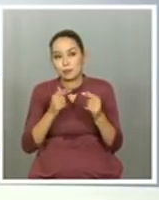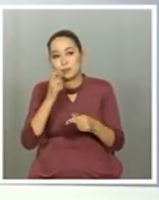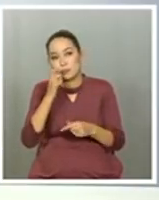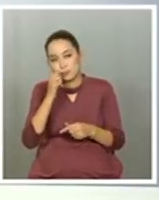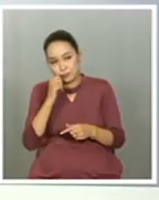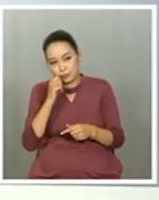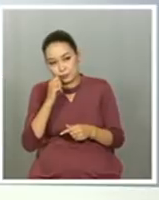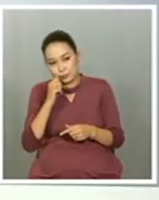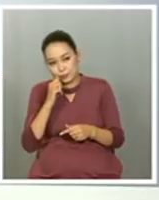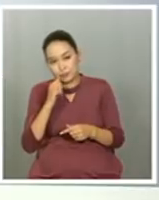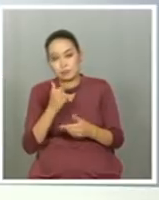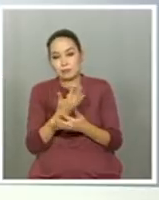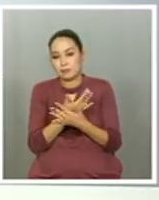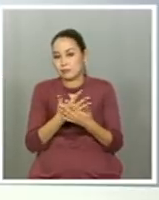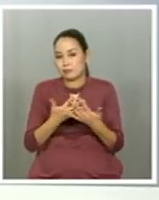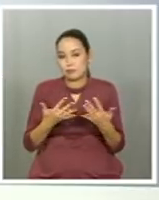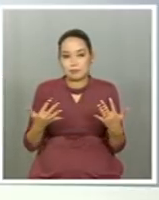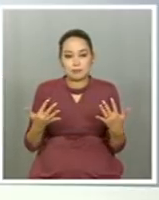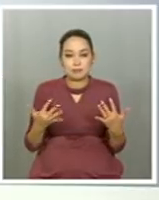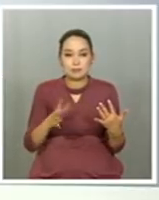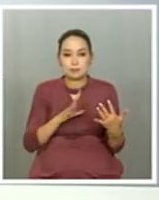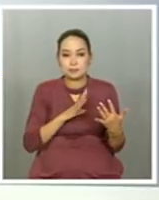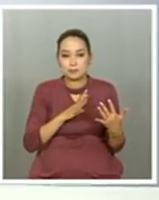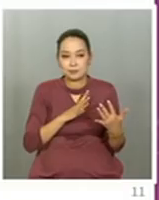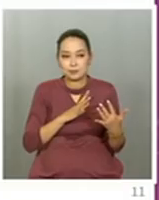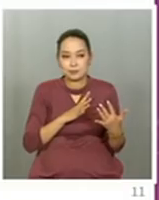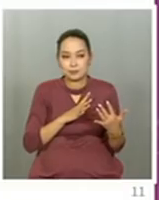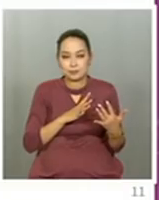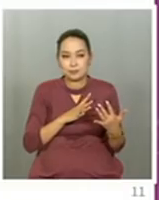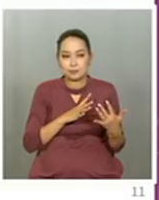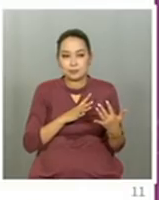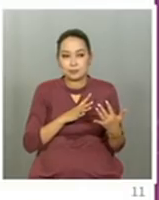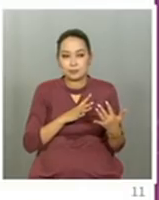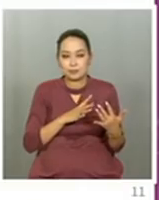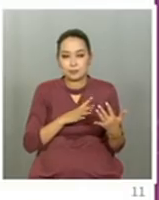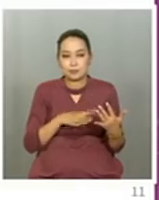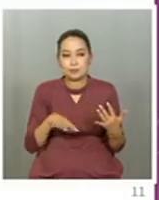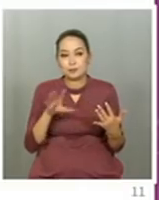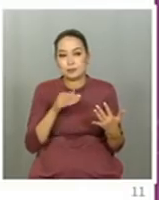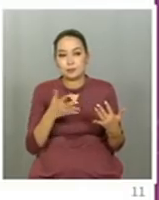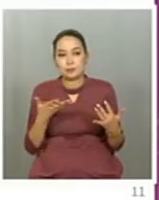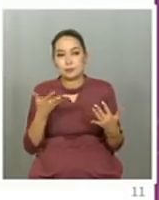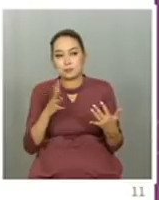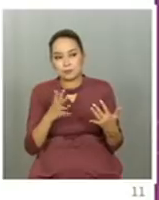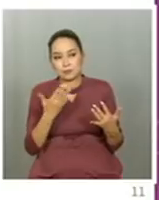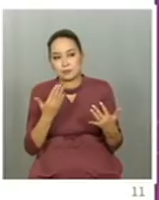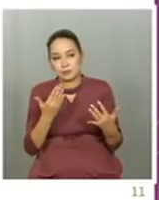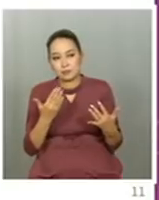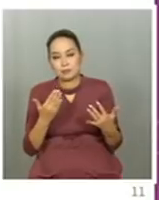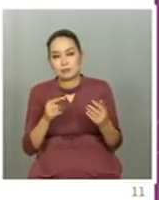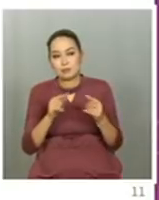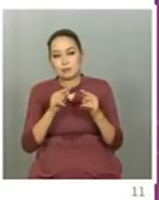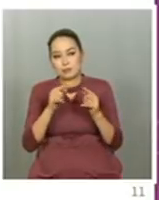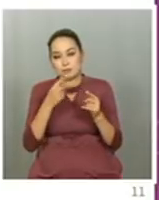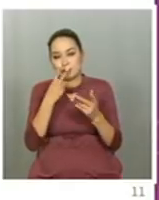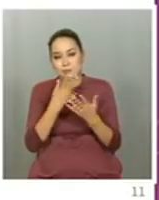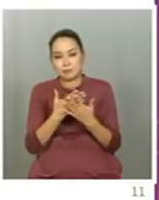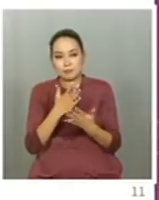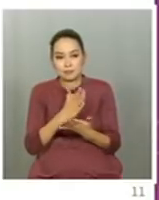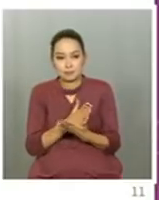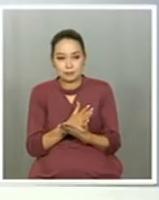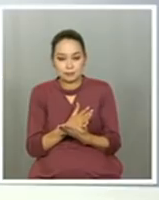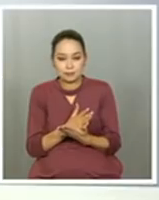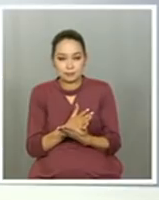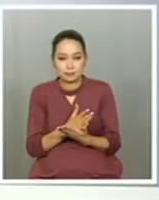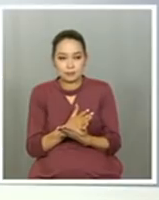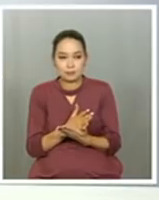аталық әр түрлі кездеседі. Саны 5 санынан басталып, шексіздік санында.